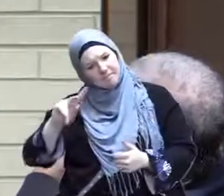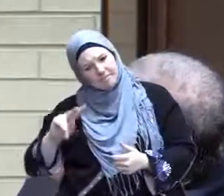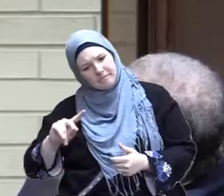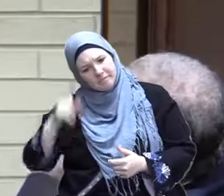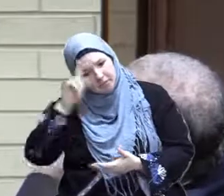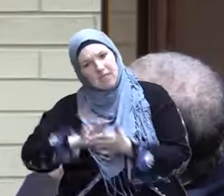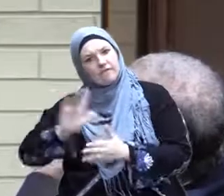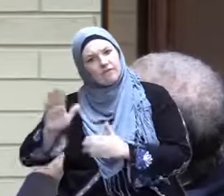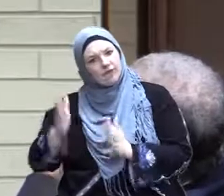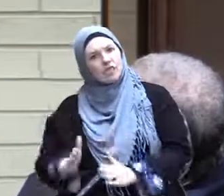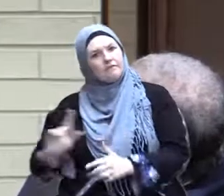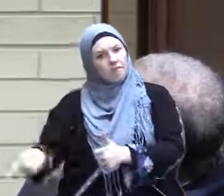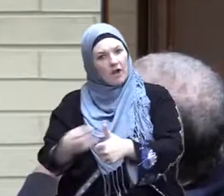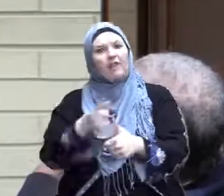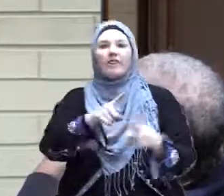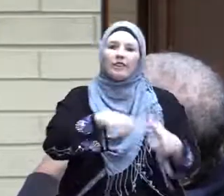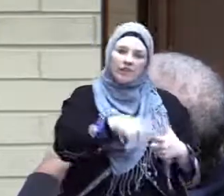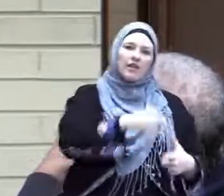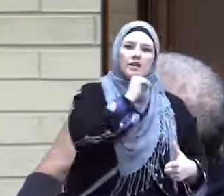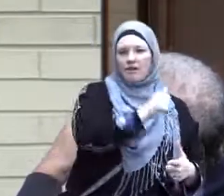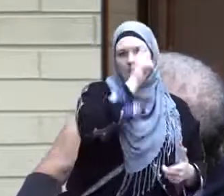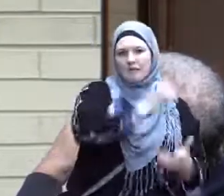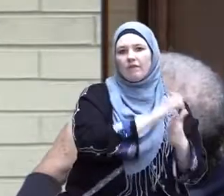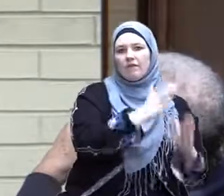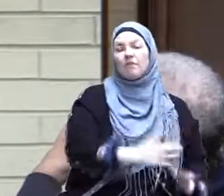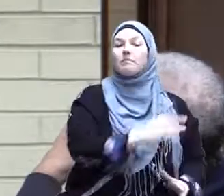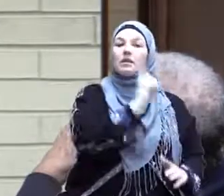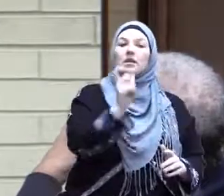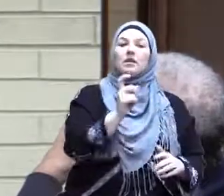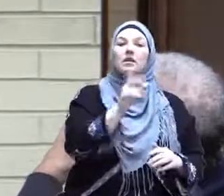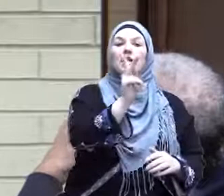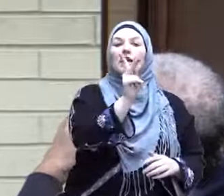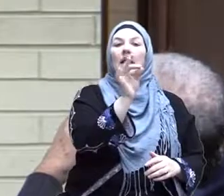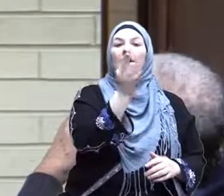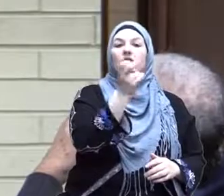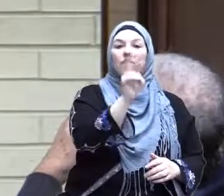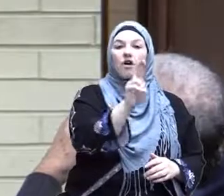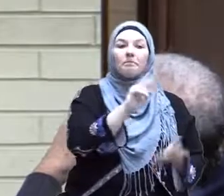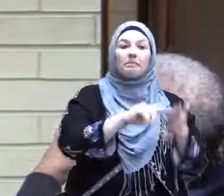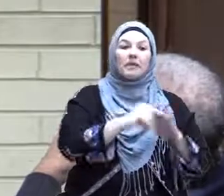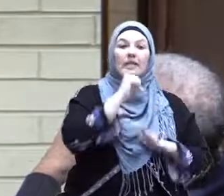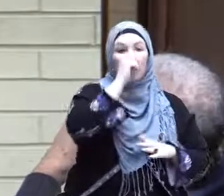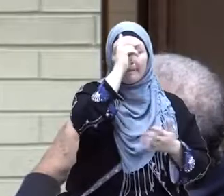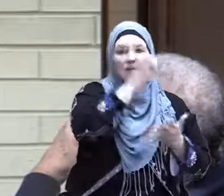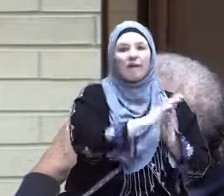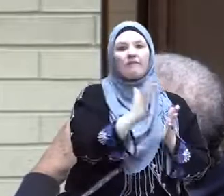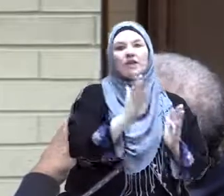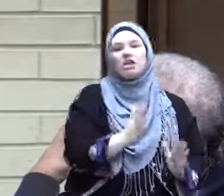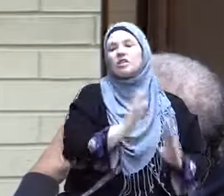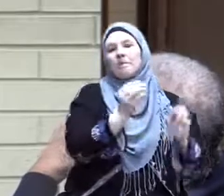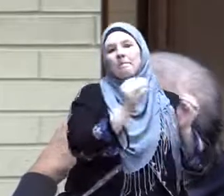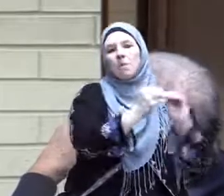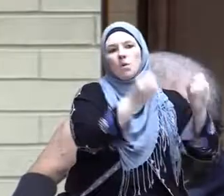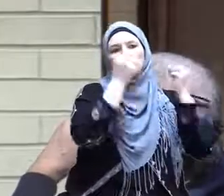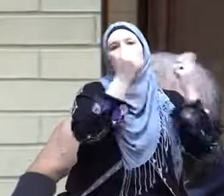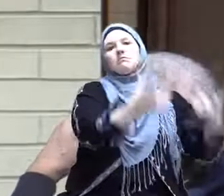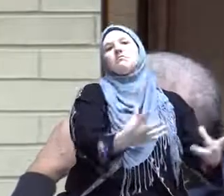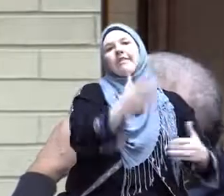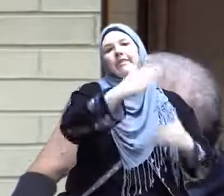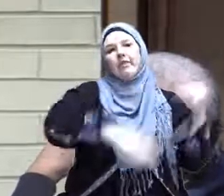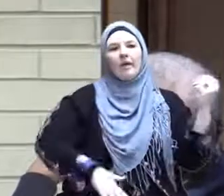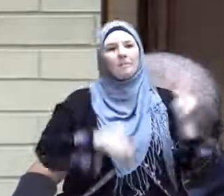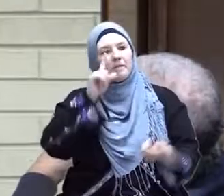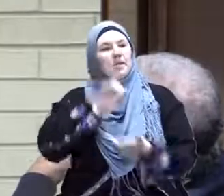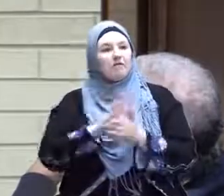مُؤْمِنٌ وَمِنْكُمْ كَافِرٌ? Because the kafirin are more numerous in number. وَمَا أَكْثَرُ النَّاسِ وَلَوْ